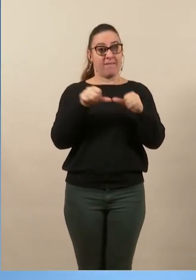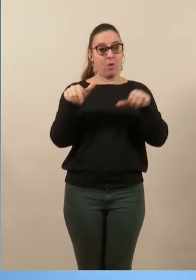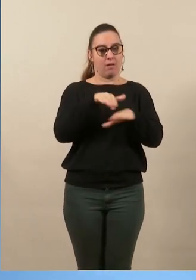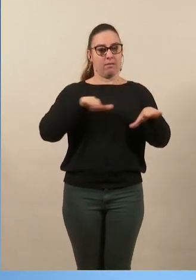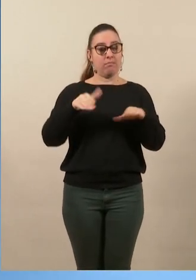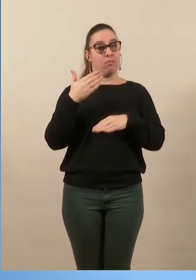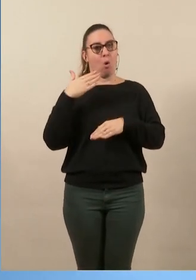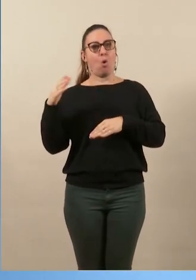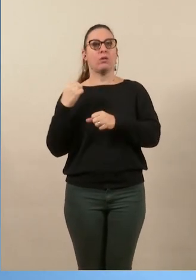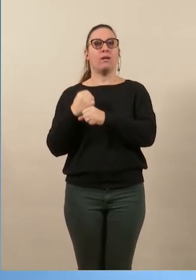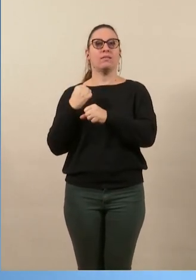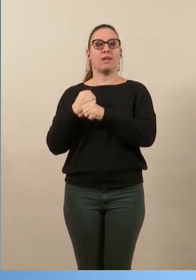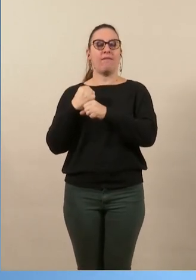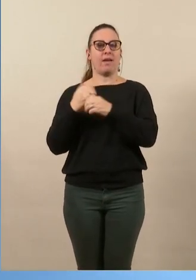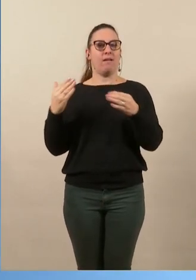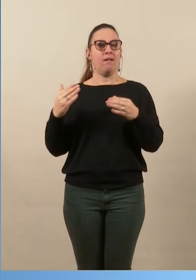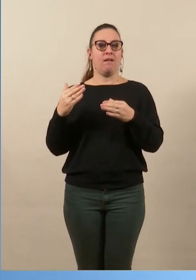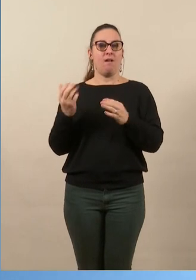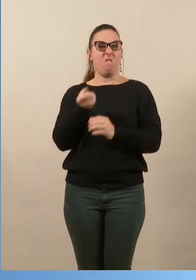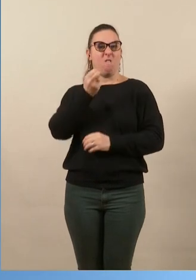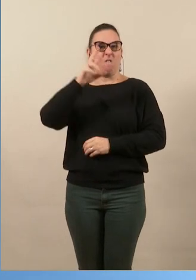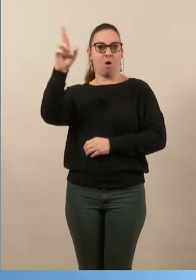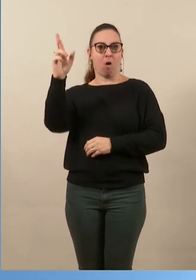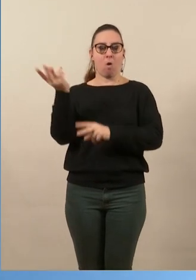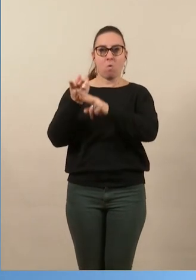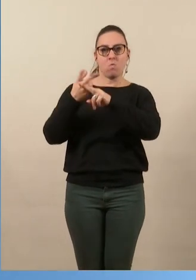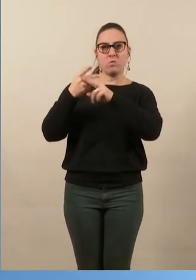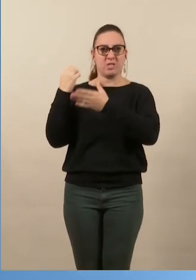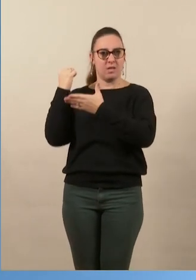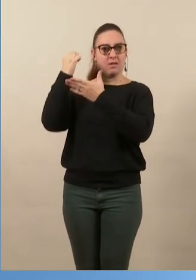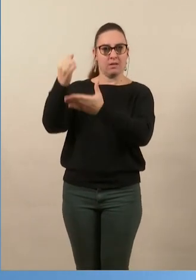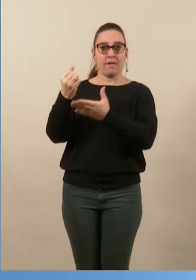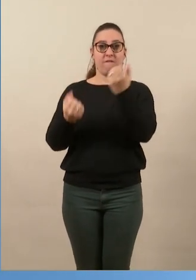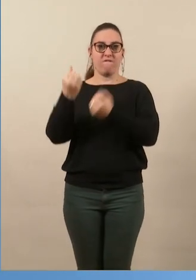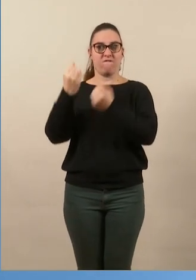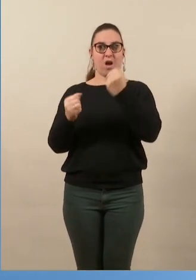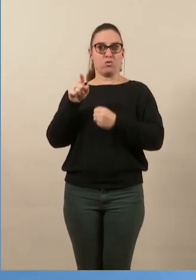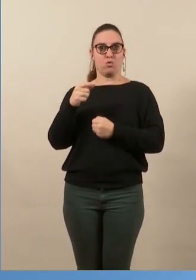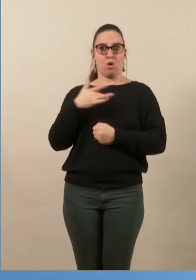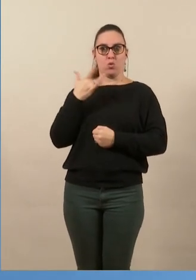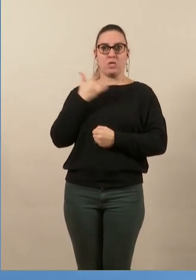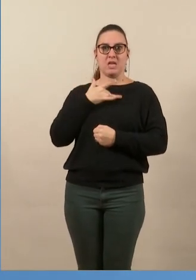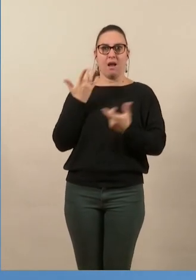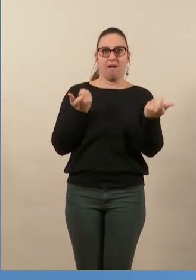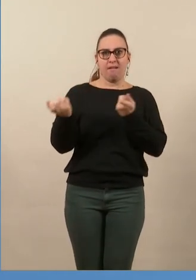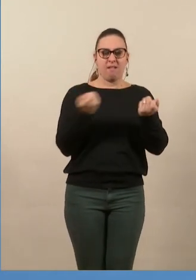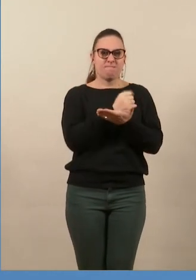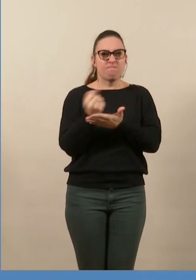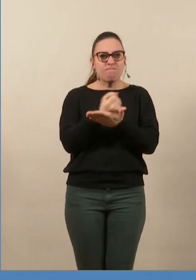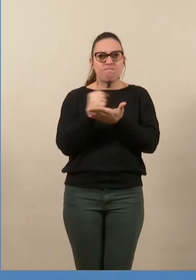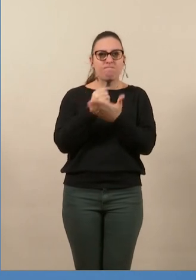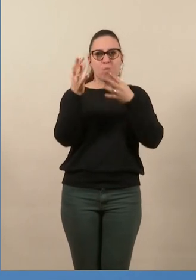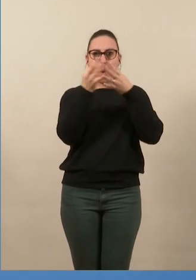autre chantier celui de vendre à prix d'or des outils essentiels à notre véhicule qui nous permettrai de le piloter avec davantage